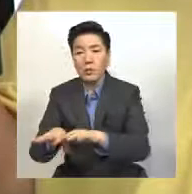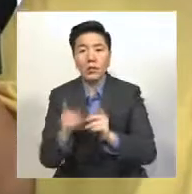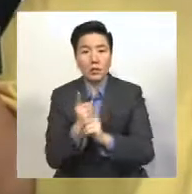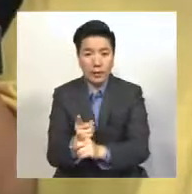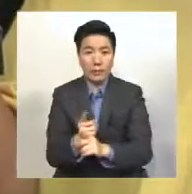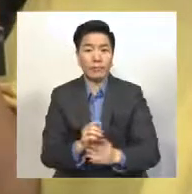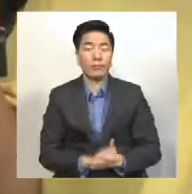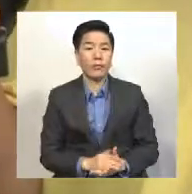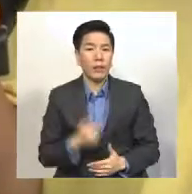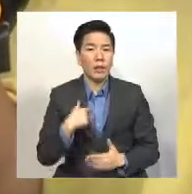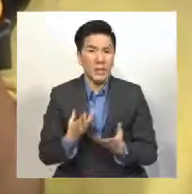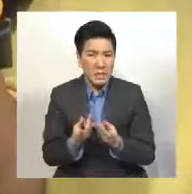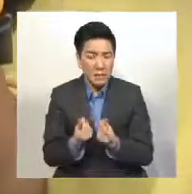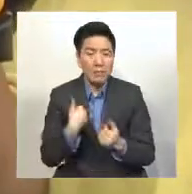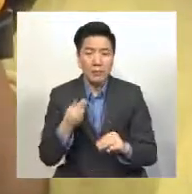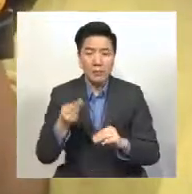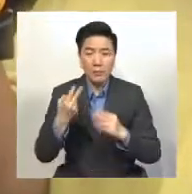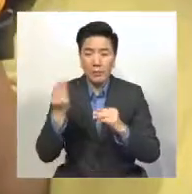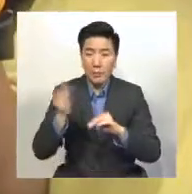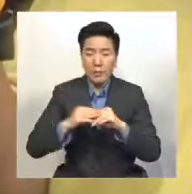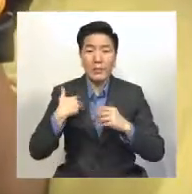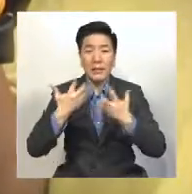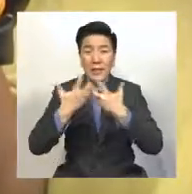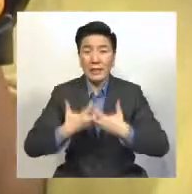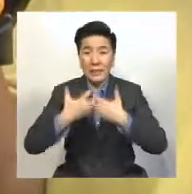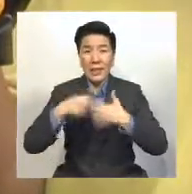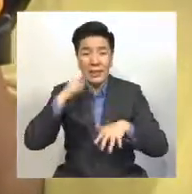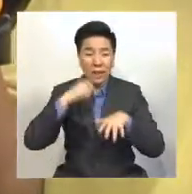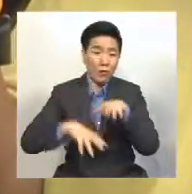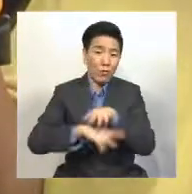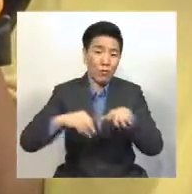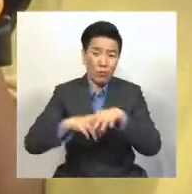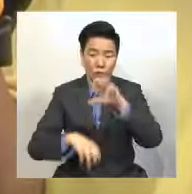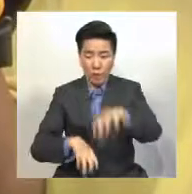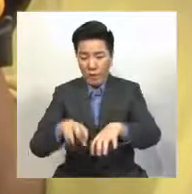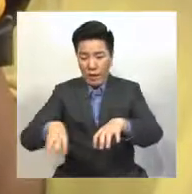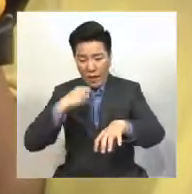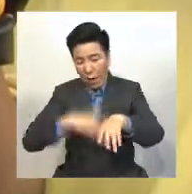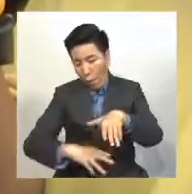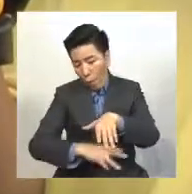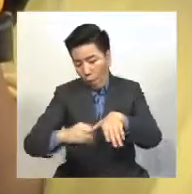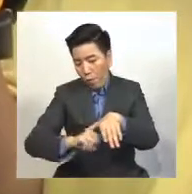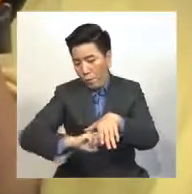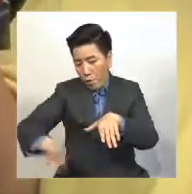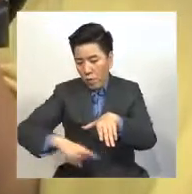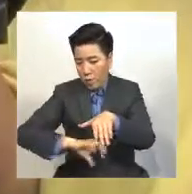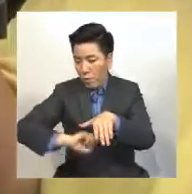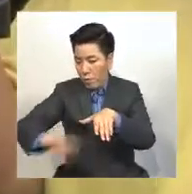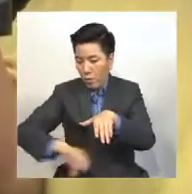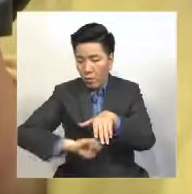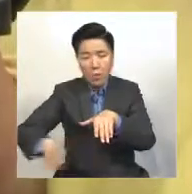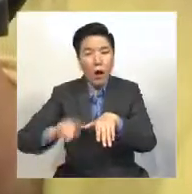ราก็พยายามที่จะเพิ่มอัตราเร่งครับโดยติดตั้งเครื่องสูบน้ำแต่และจุดเพื่อพองไทยน้ำเนี่ยลง